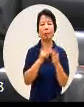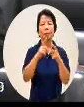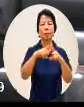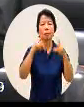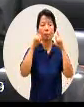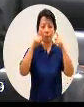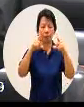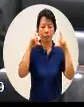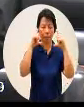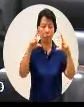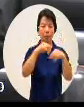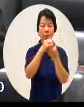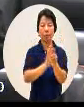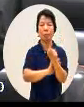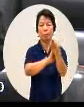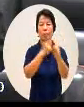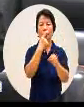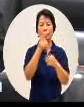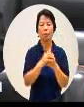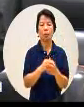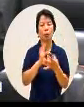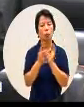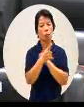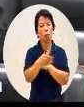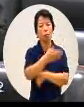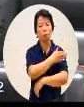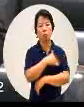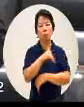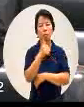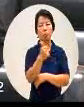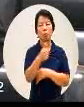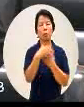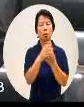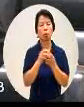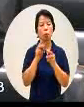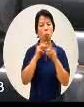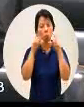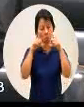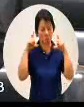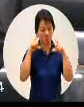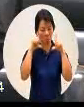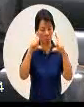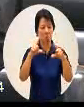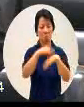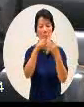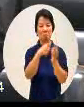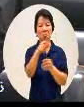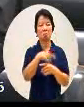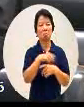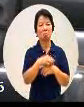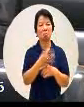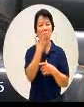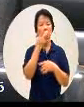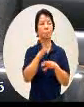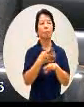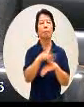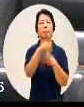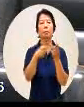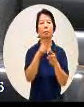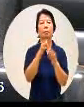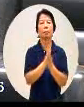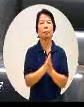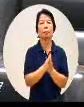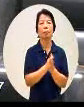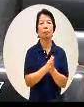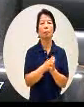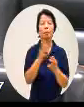上呢就是陳天卯為什麼陳天卯出來大家比較不怕呢因為陳天卯呢是林荒仁跟陳仁碑呢六十